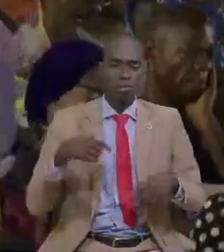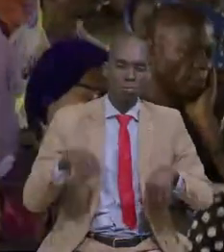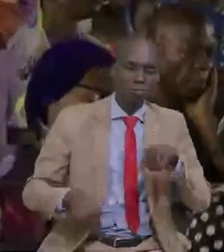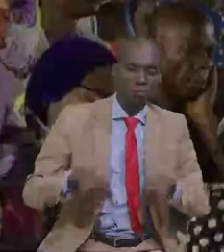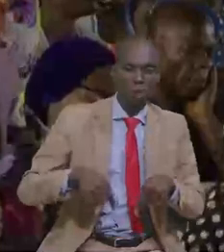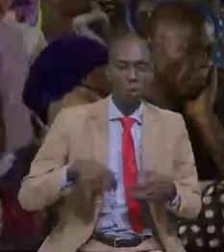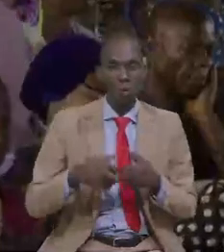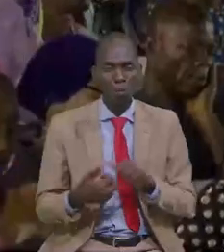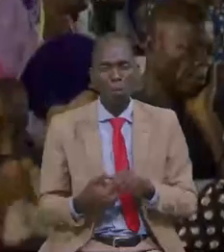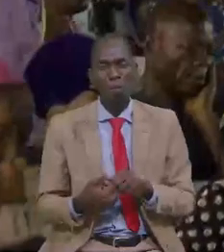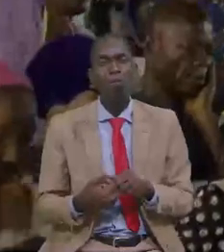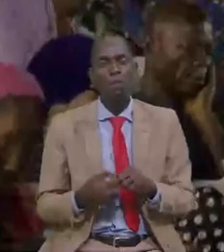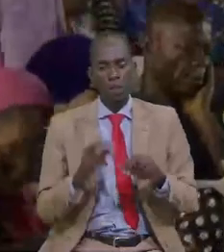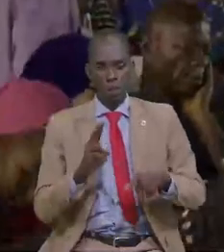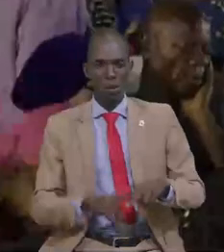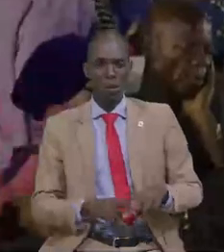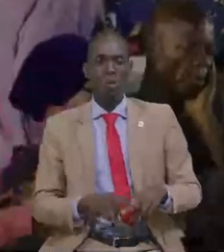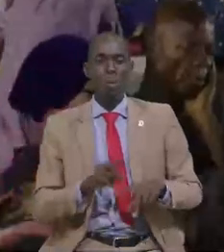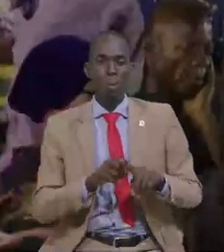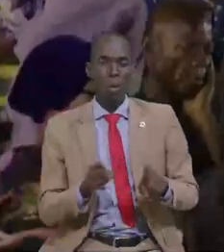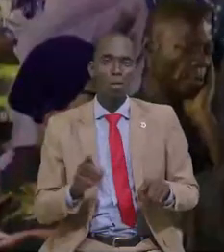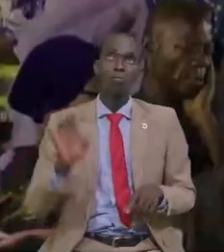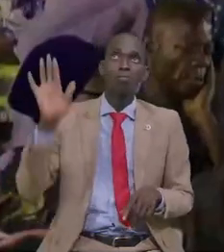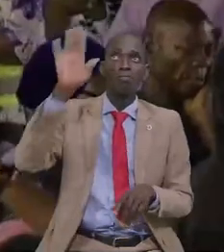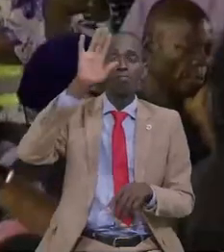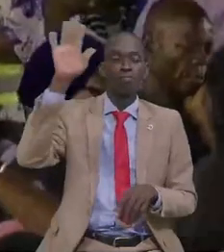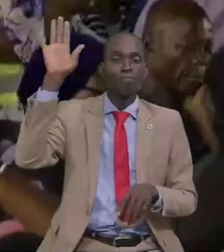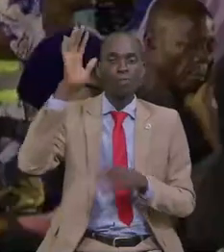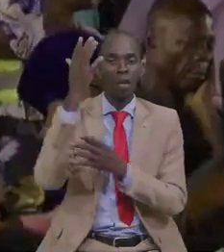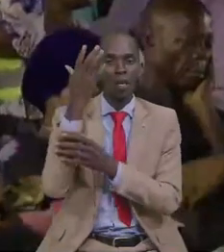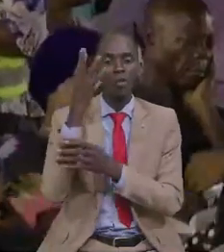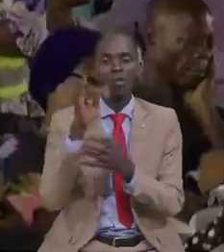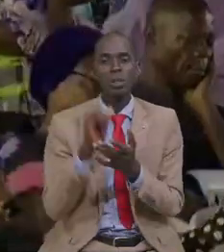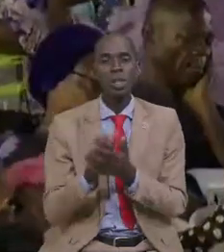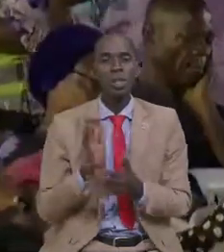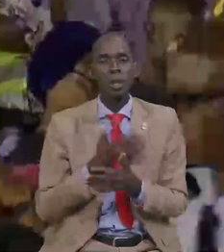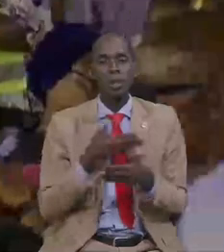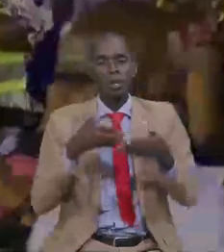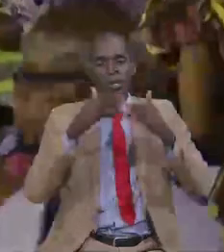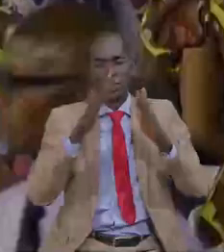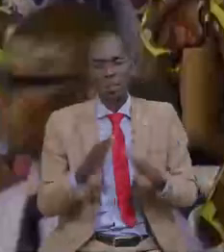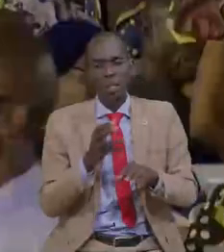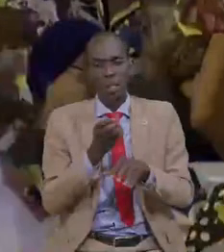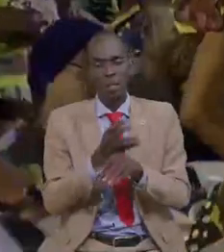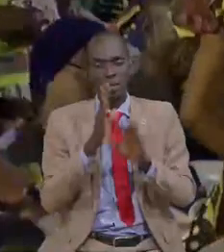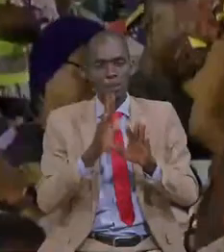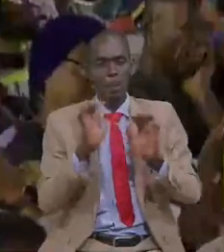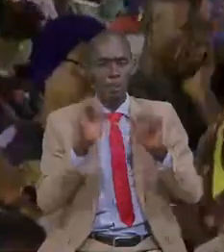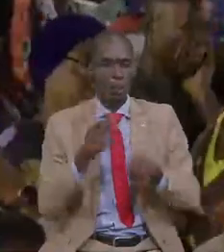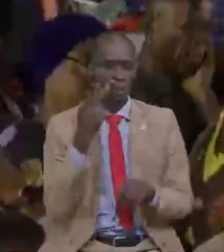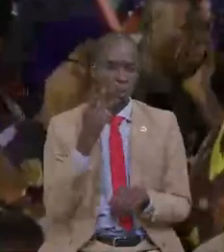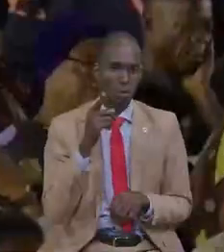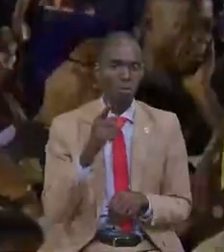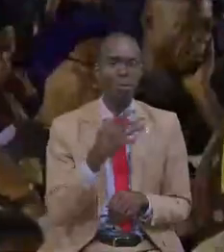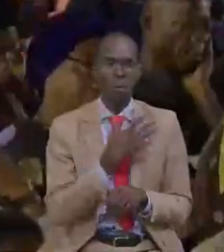Peut-être vous avez donné votre vie à Christ et vous ne pouvez pas vous lever. Alors priez vous indiquer